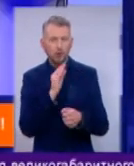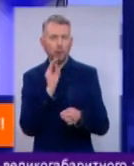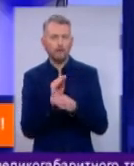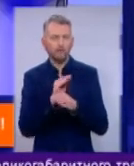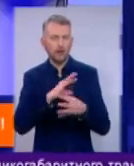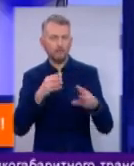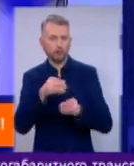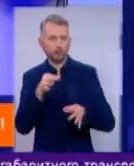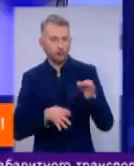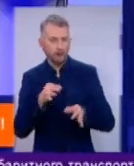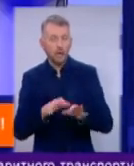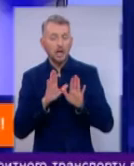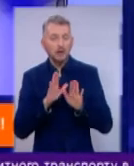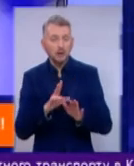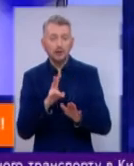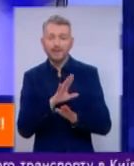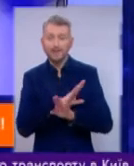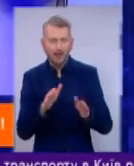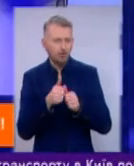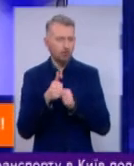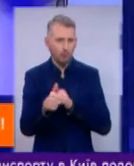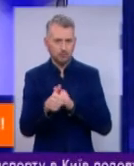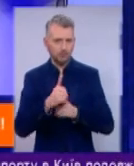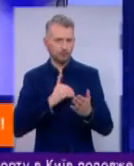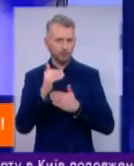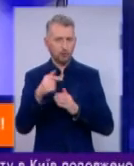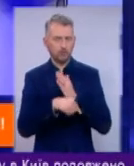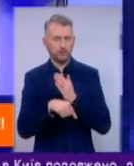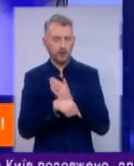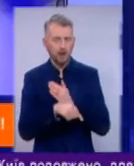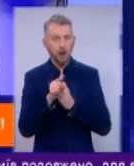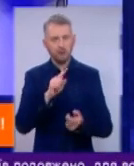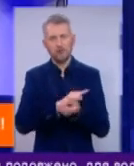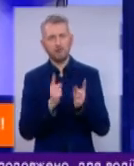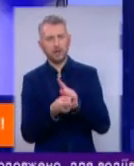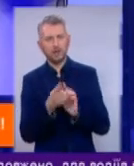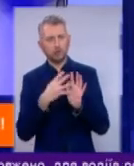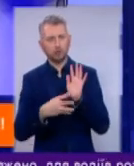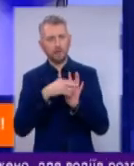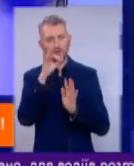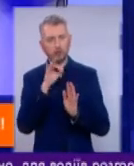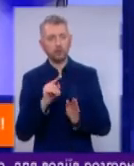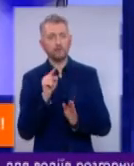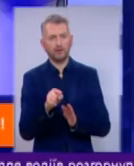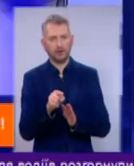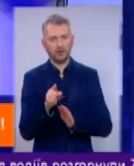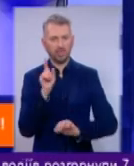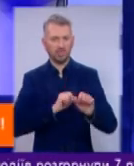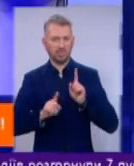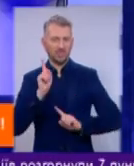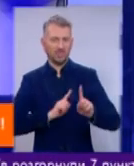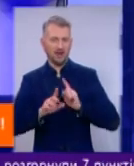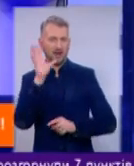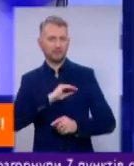суді. Тільки не топ-корупціонер. Топ-корупціонер з вірогідністю навпаки. Тобто 99%, що він відмажеться в суді.